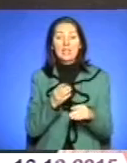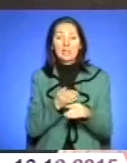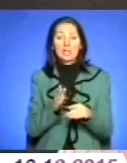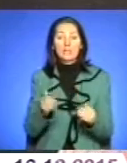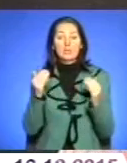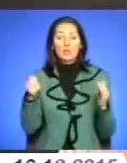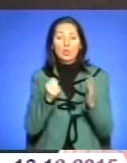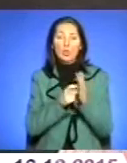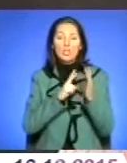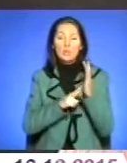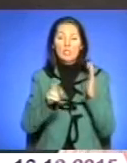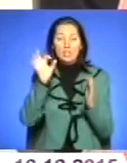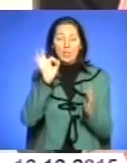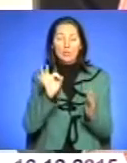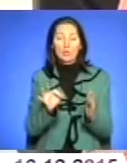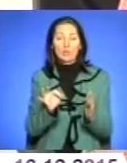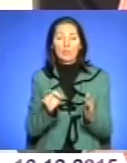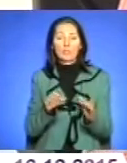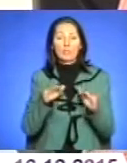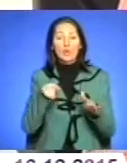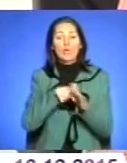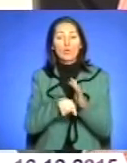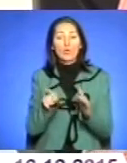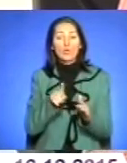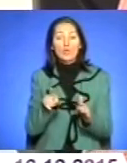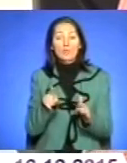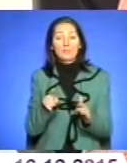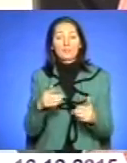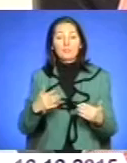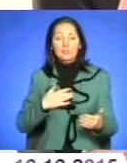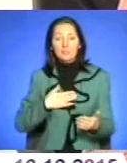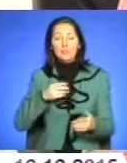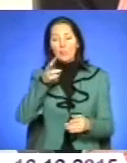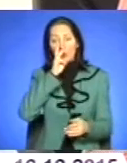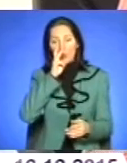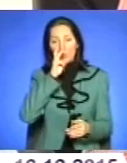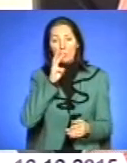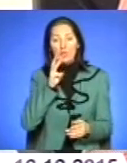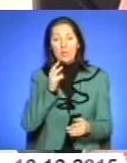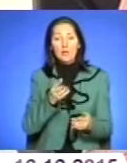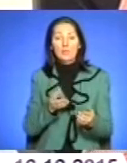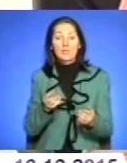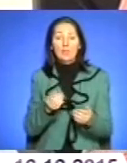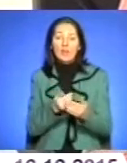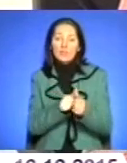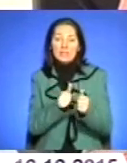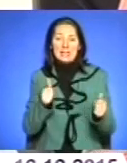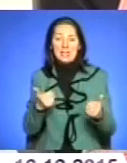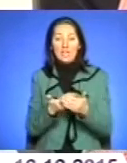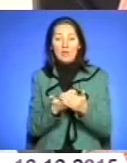до 70%. Справа в тому, що наша заробітна плата значно відстає